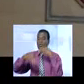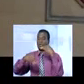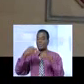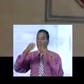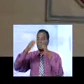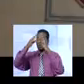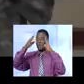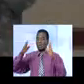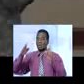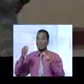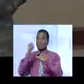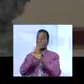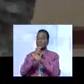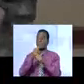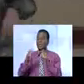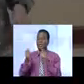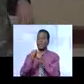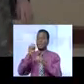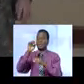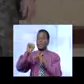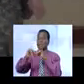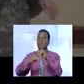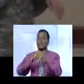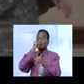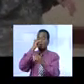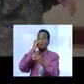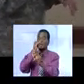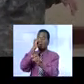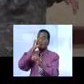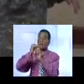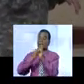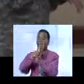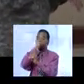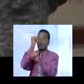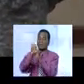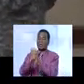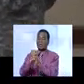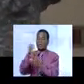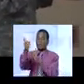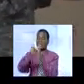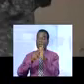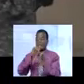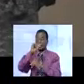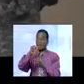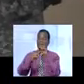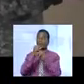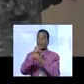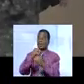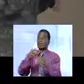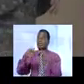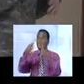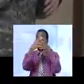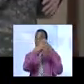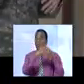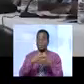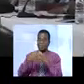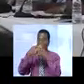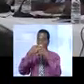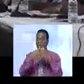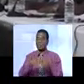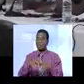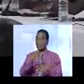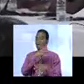en collaboration avec l'Institut des hautes études en droit international militaire des États-Unis.